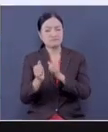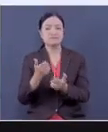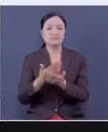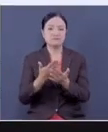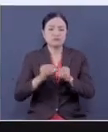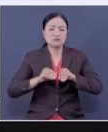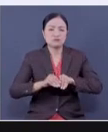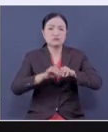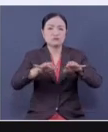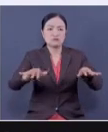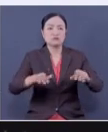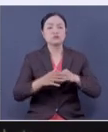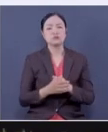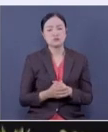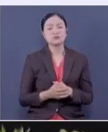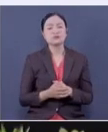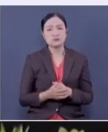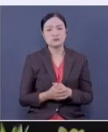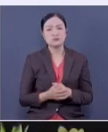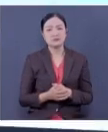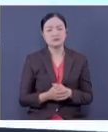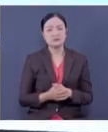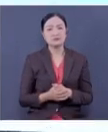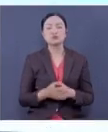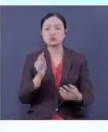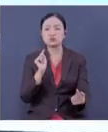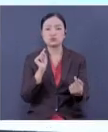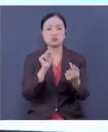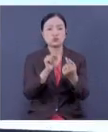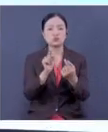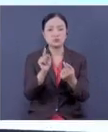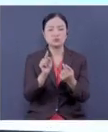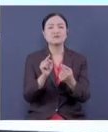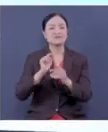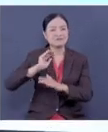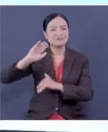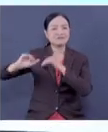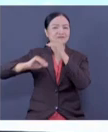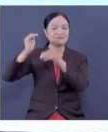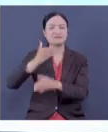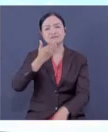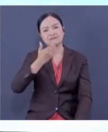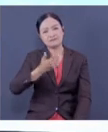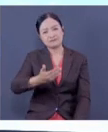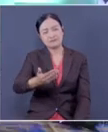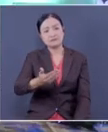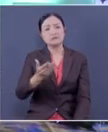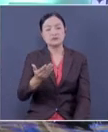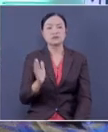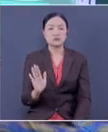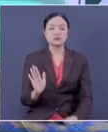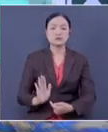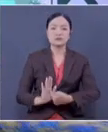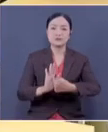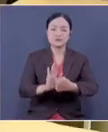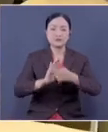ายได้รักษาฐานทรัพยากรซึ่งก็ไปตรงกับเป้าหมายเรื่องการพัฒนาที่ยั่งยืนนั่นเองรวมถึงได้นำเสนอ